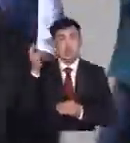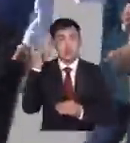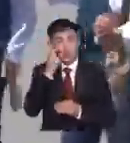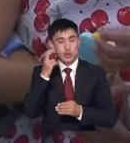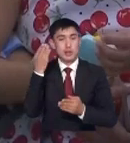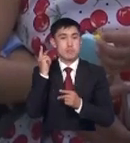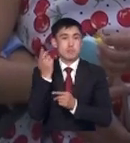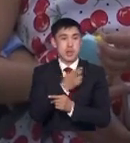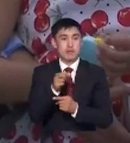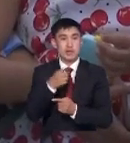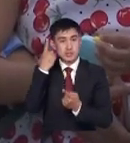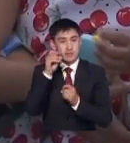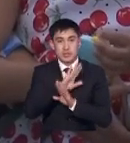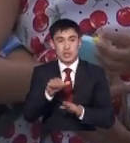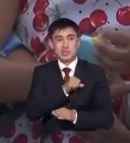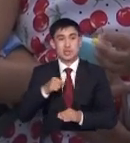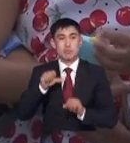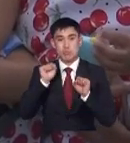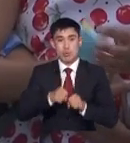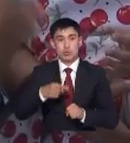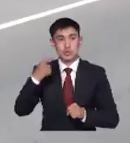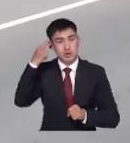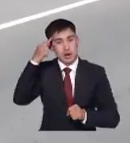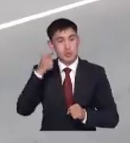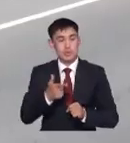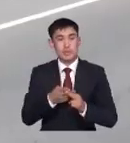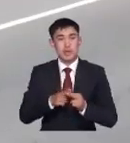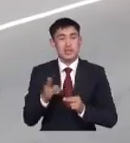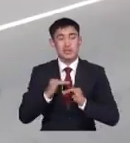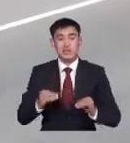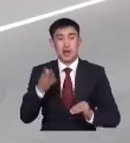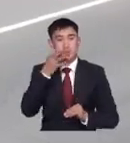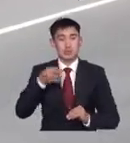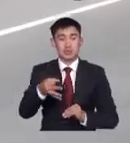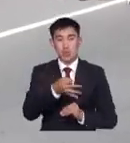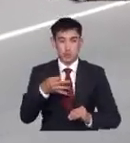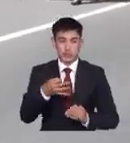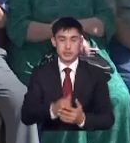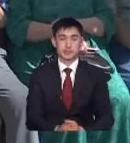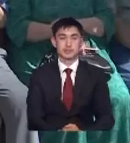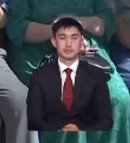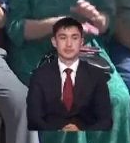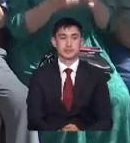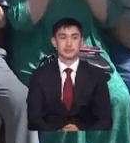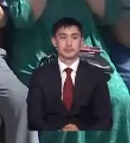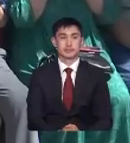советы. Они сами могут посоветовать немало путного и грамотного. И это дети Алматинской области.